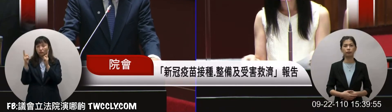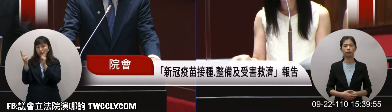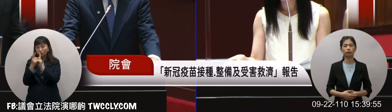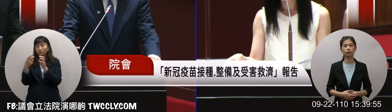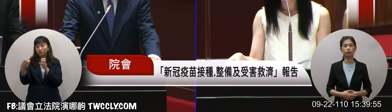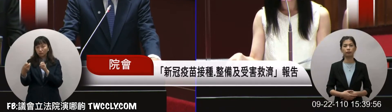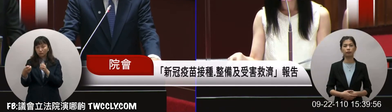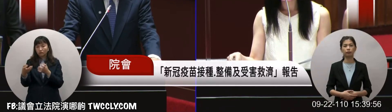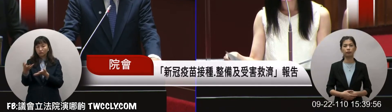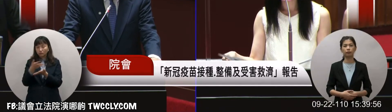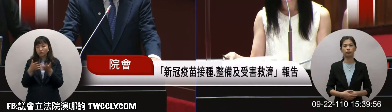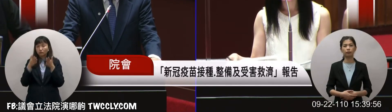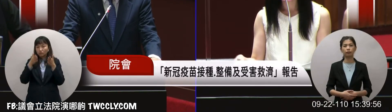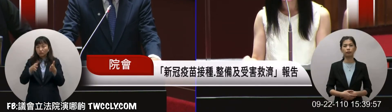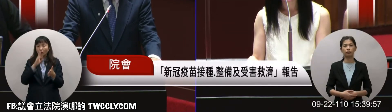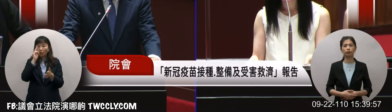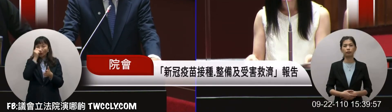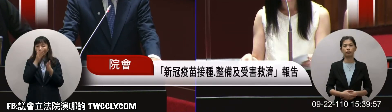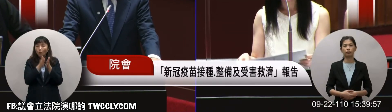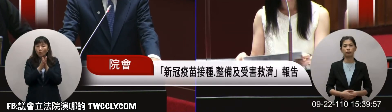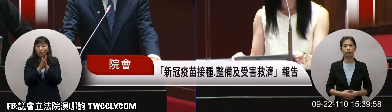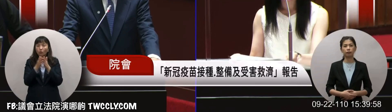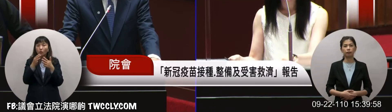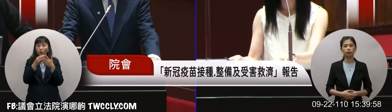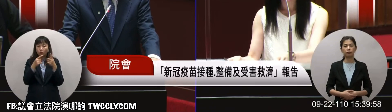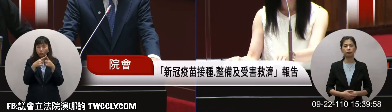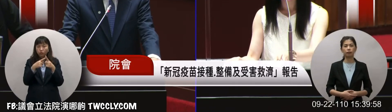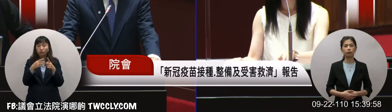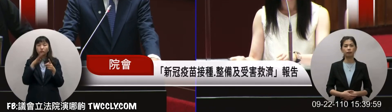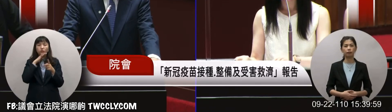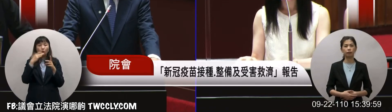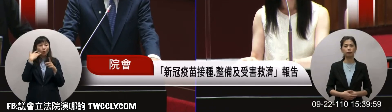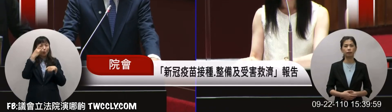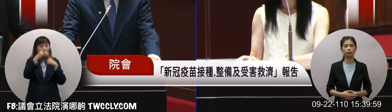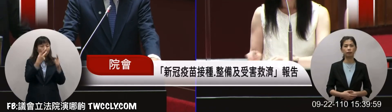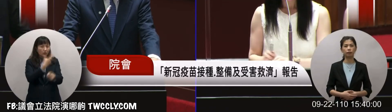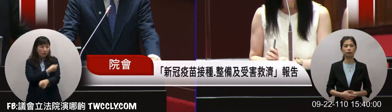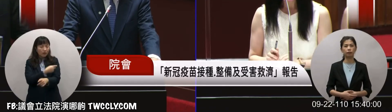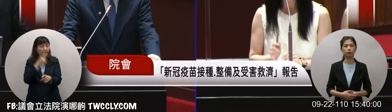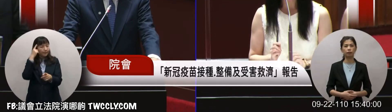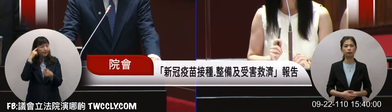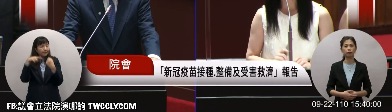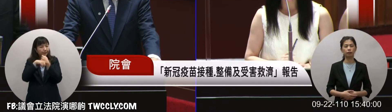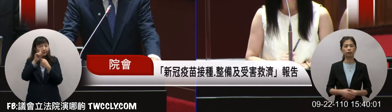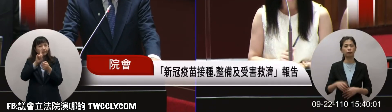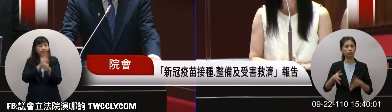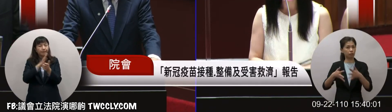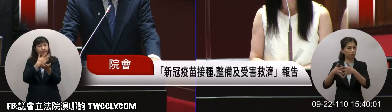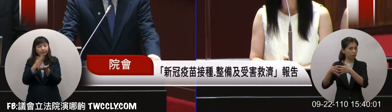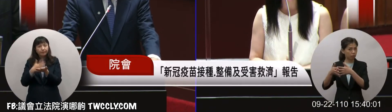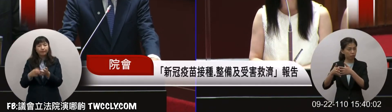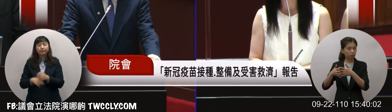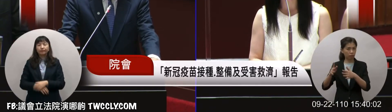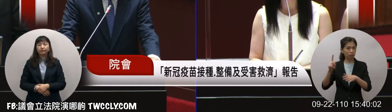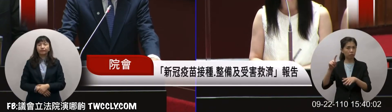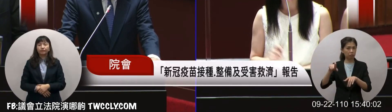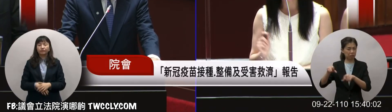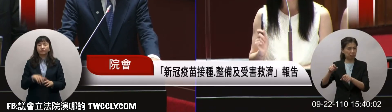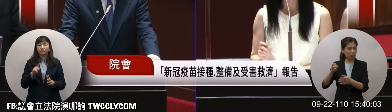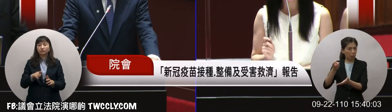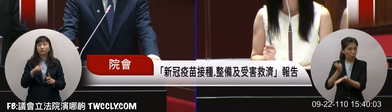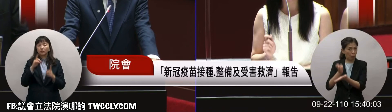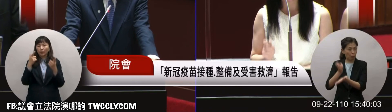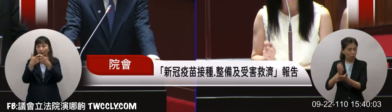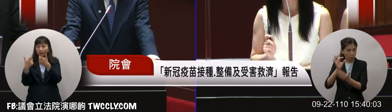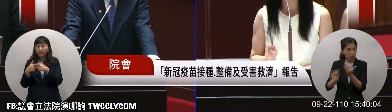沟通。那有关于特别需要的，那打高端的，那怎么样来解决？ 因为看起来美国这个政策非常严格，